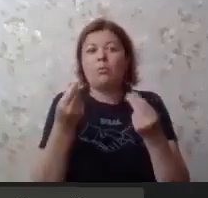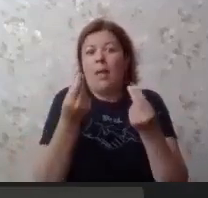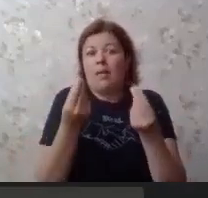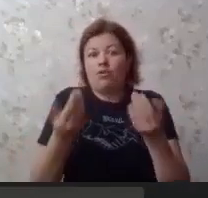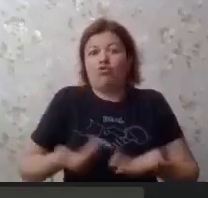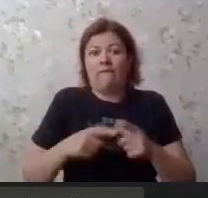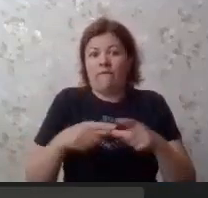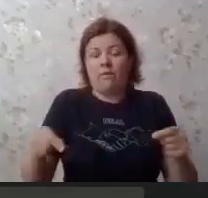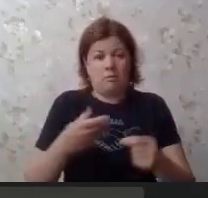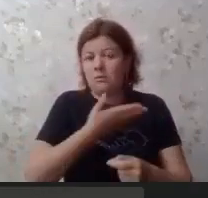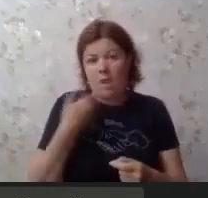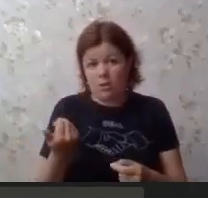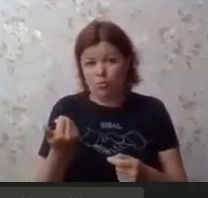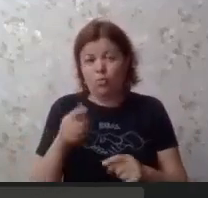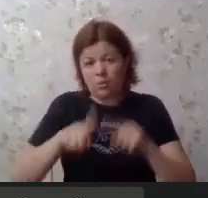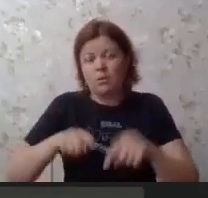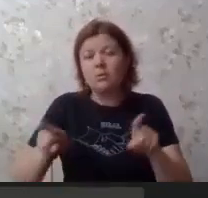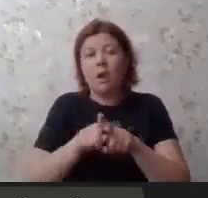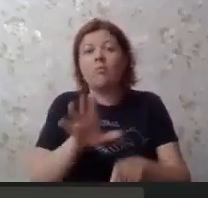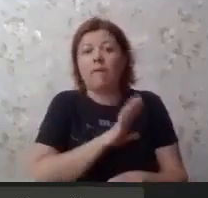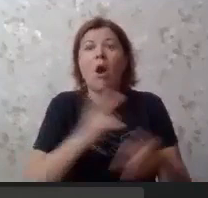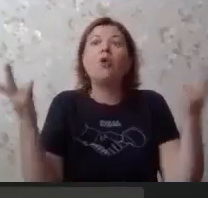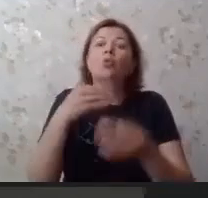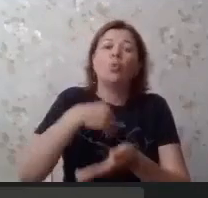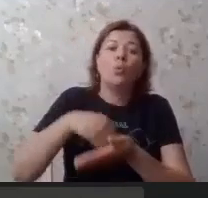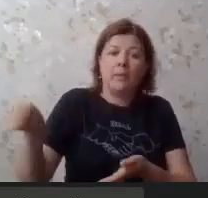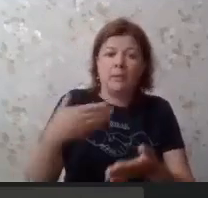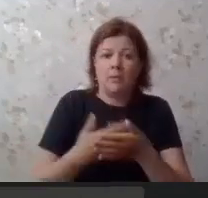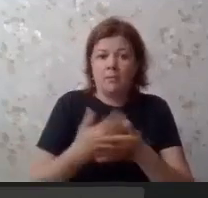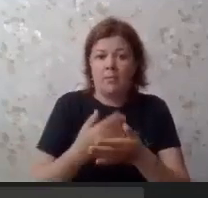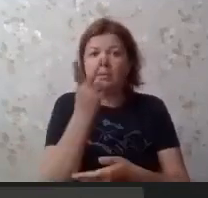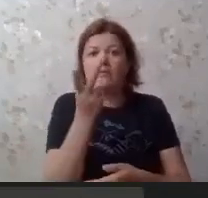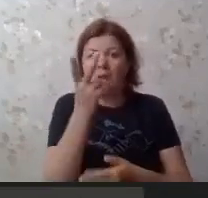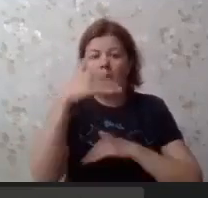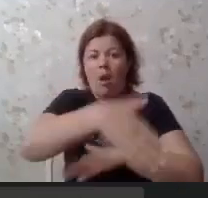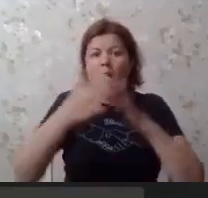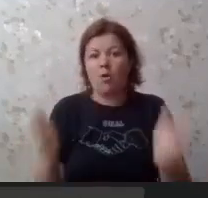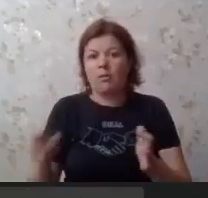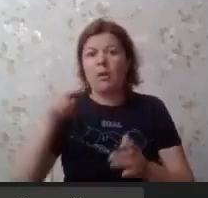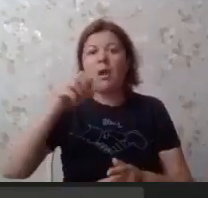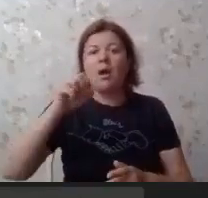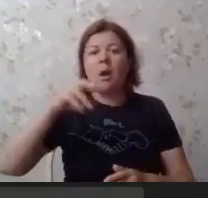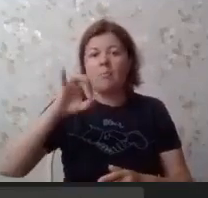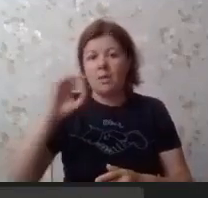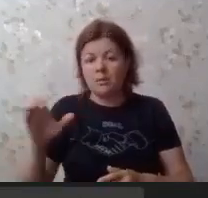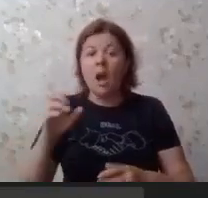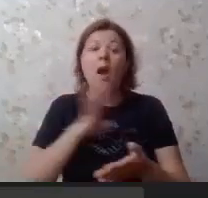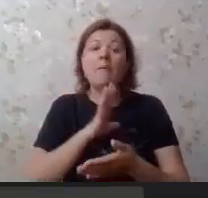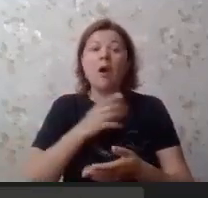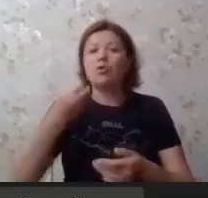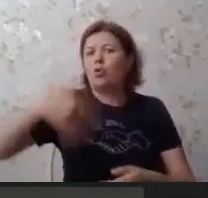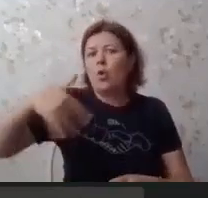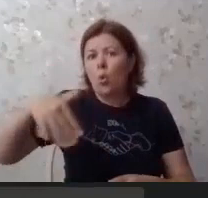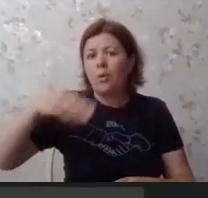иногда так бывает просто. Это... А если речь идет о каком-то более дорогостоящем ТСР, там, допустим,